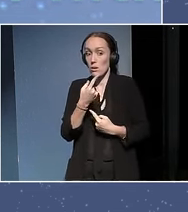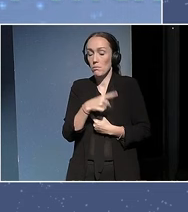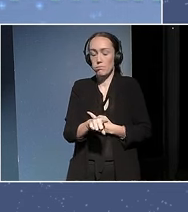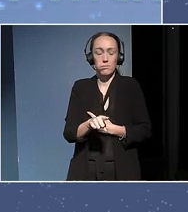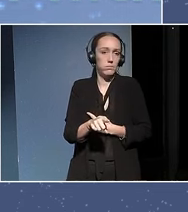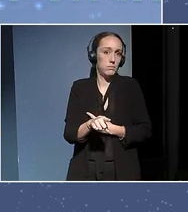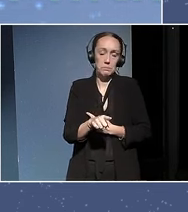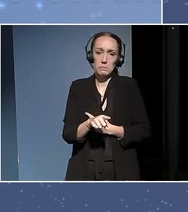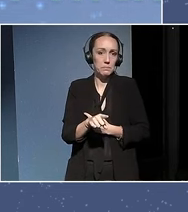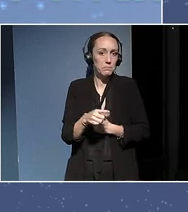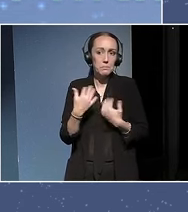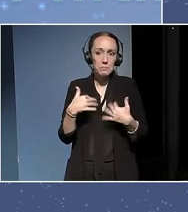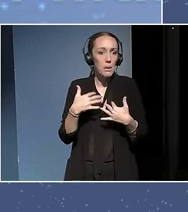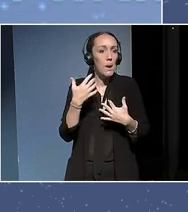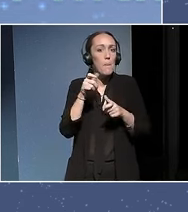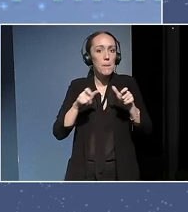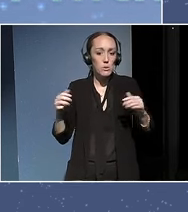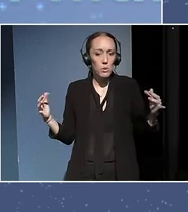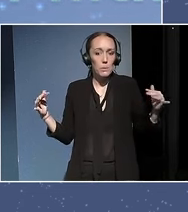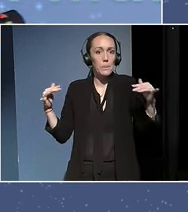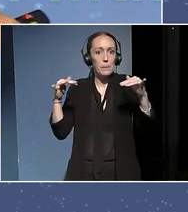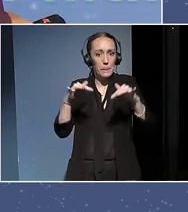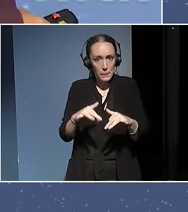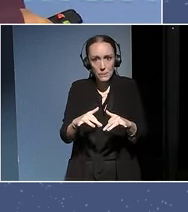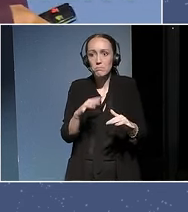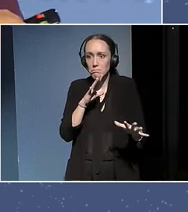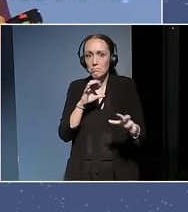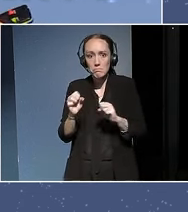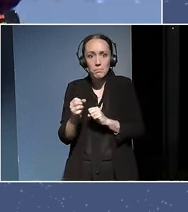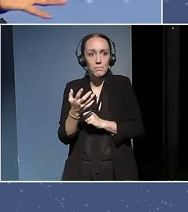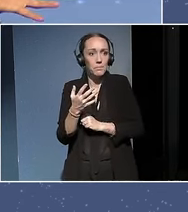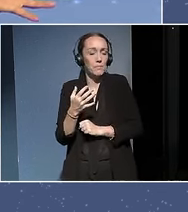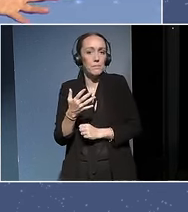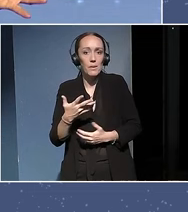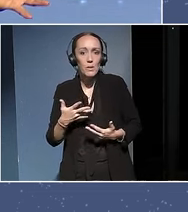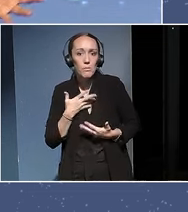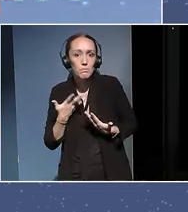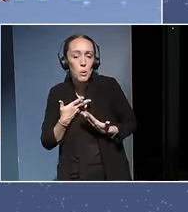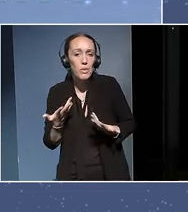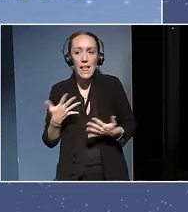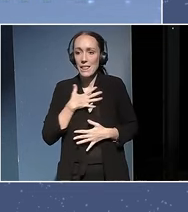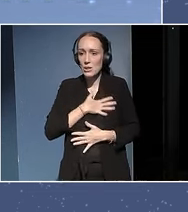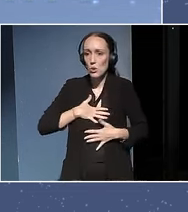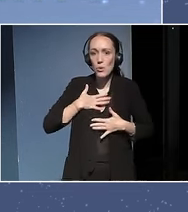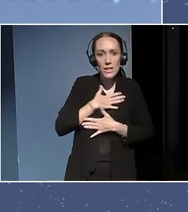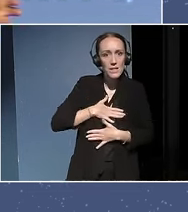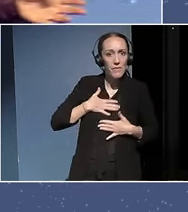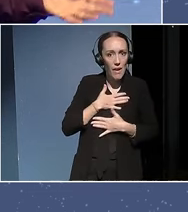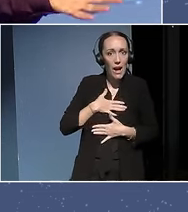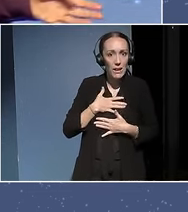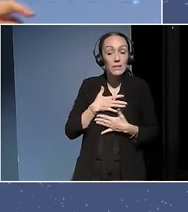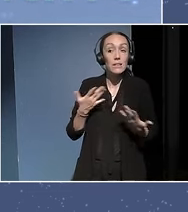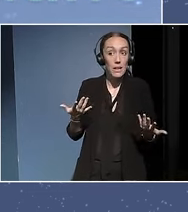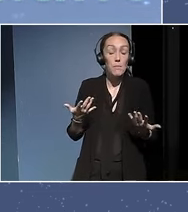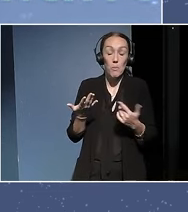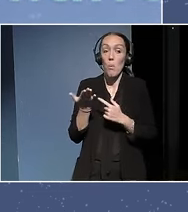soprattutto anche tra il pubblico che ci racconta tramite anche le guide che accompagnano in visita che quella